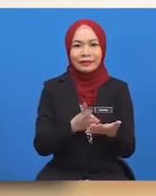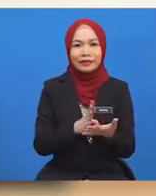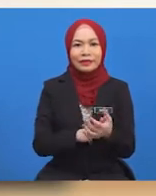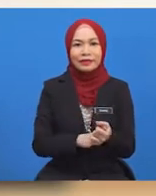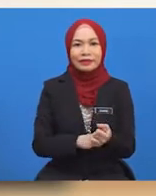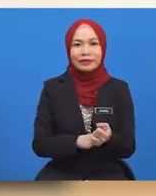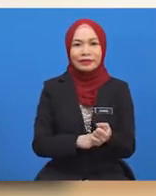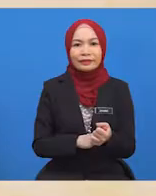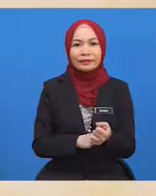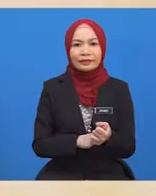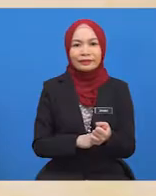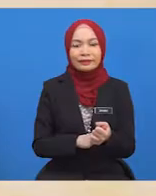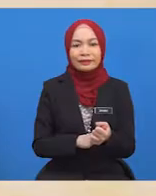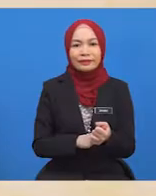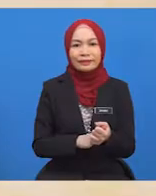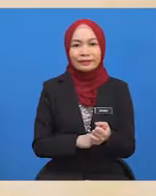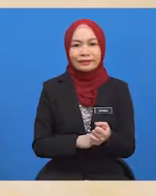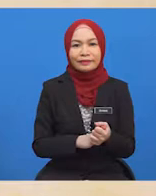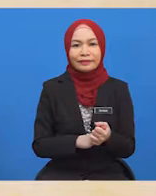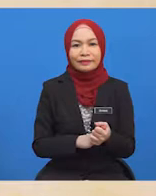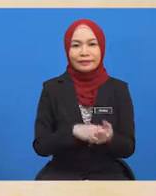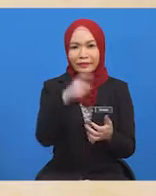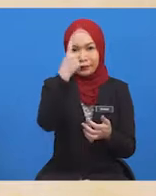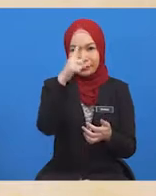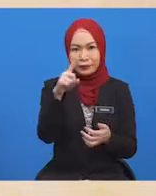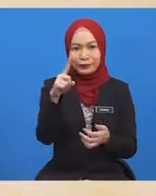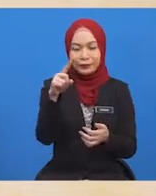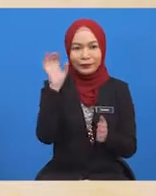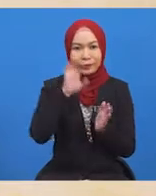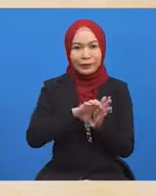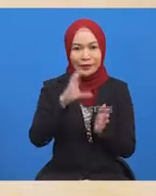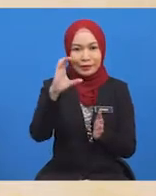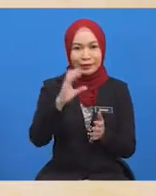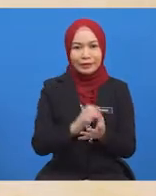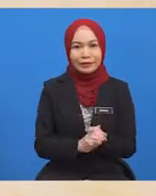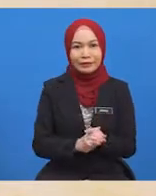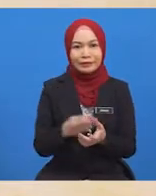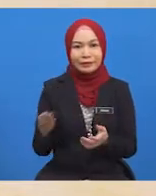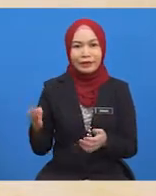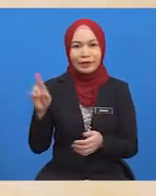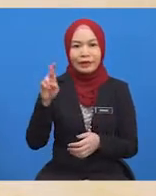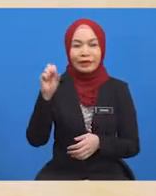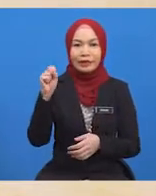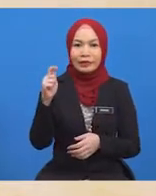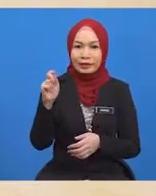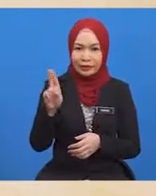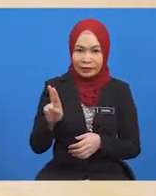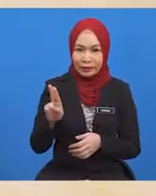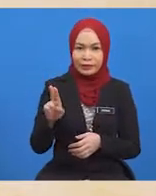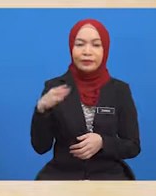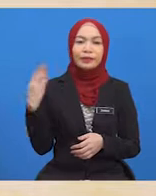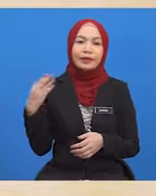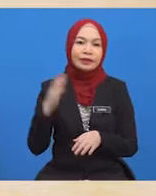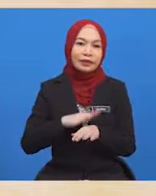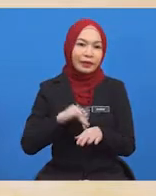Mari kita lengkapkan maklumat rajah C dahulu. Objek ialah RSTU. Normal